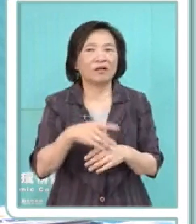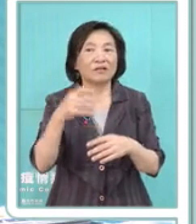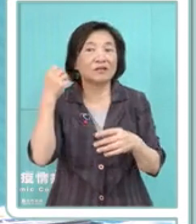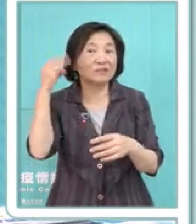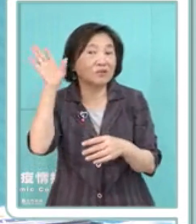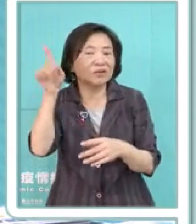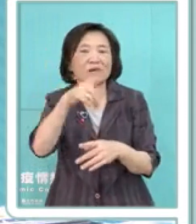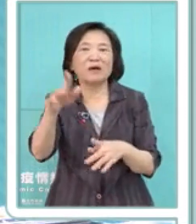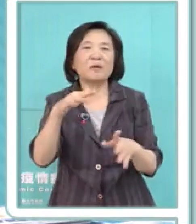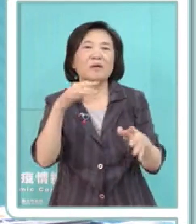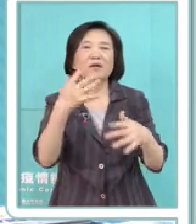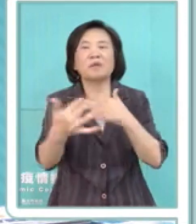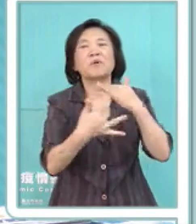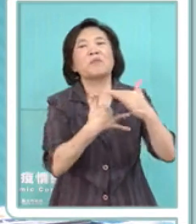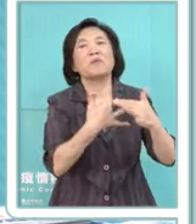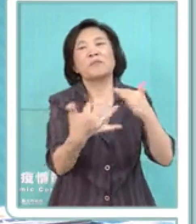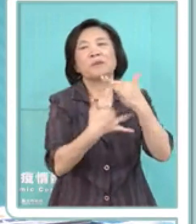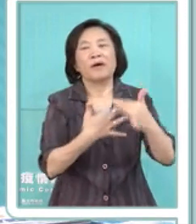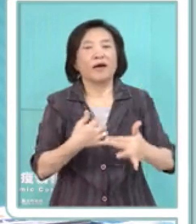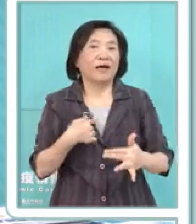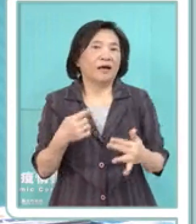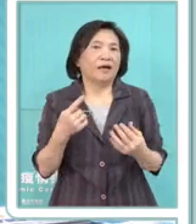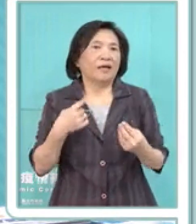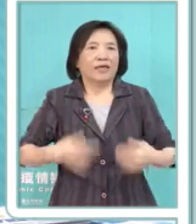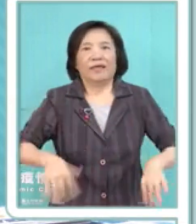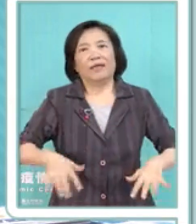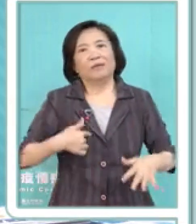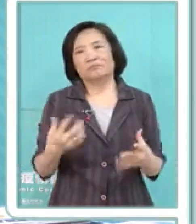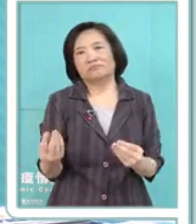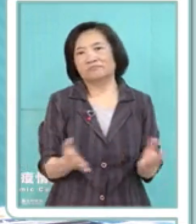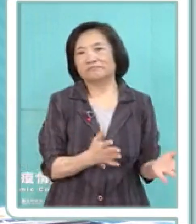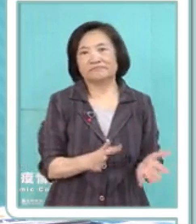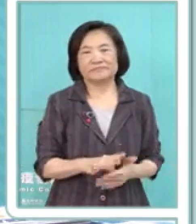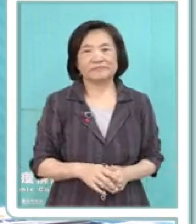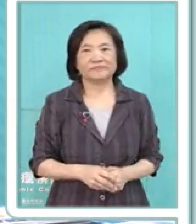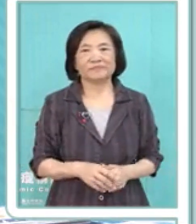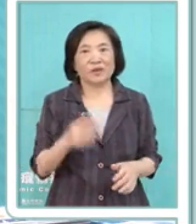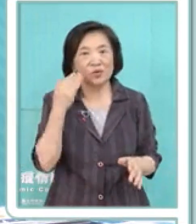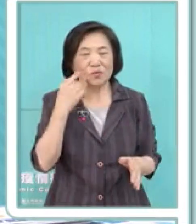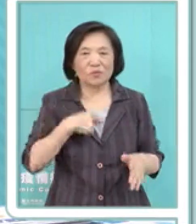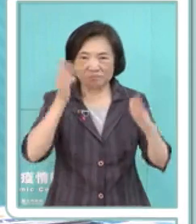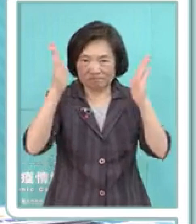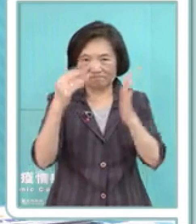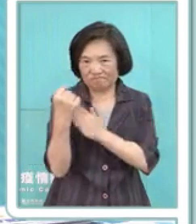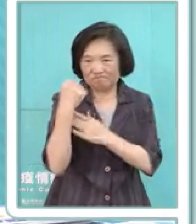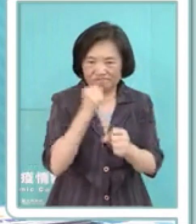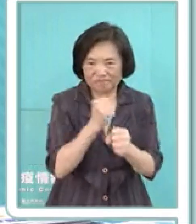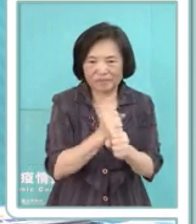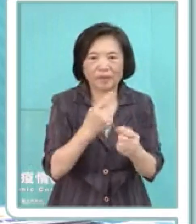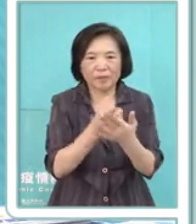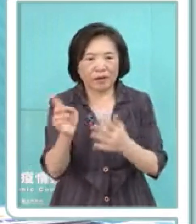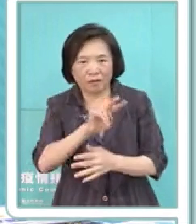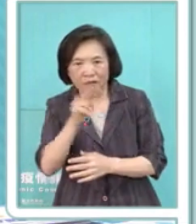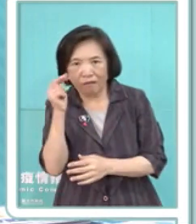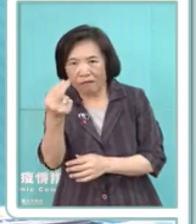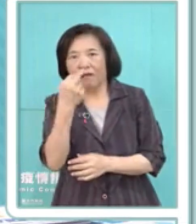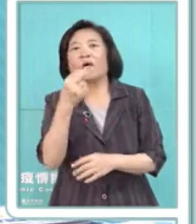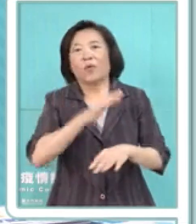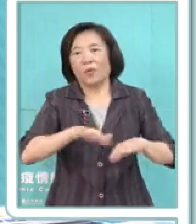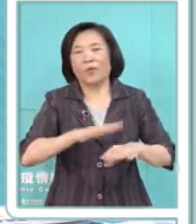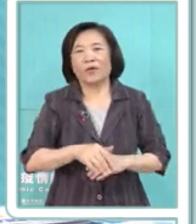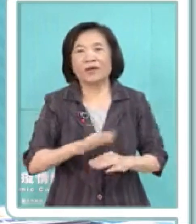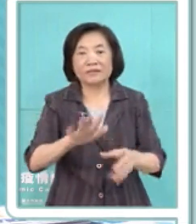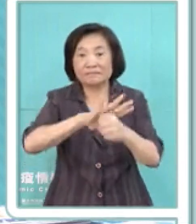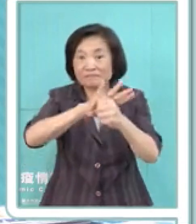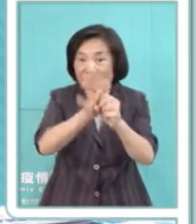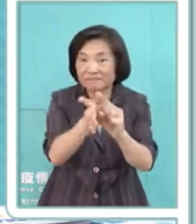黑你哦，我们也是束手无策。但是我相信呢，只要认真做，还是会被大家看到。我跟你讲，这个疫情，